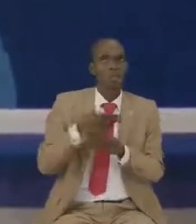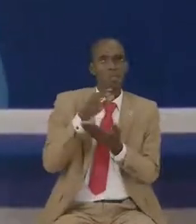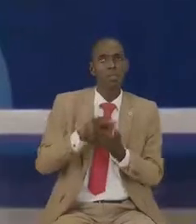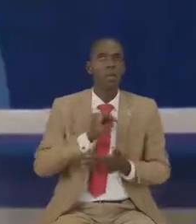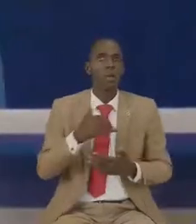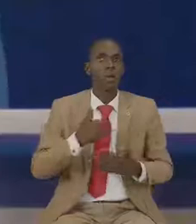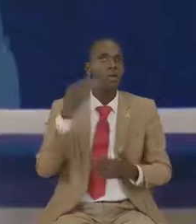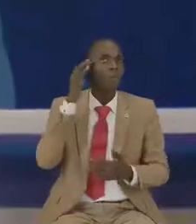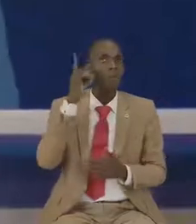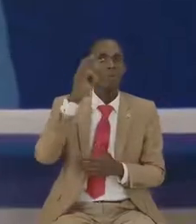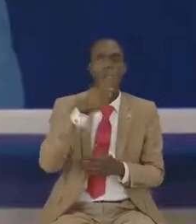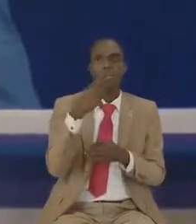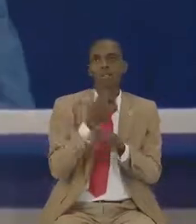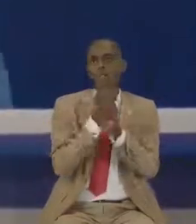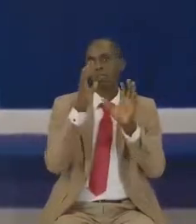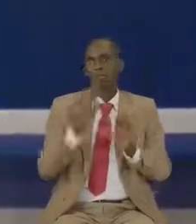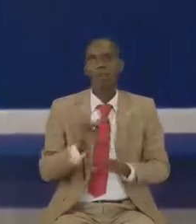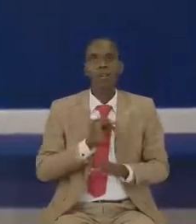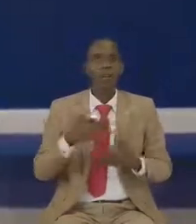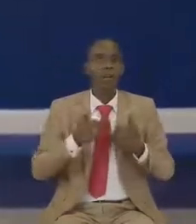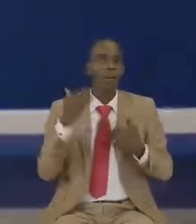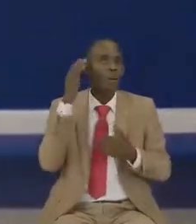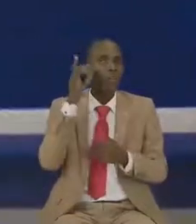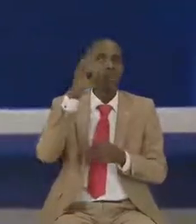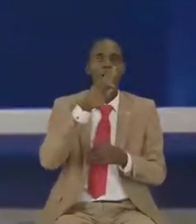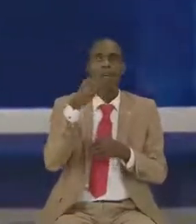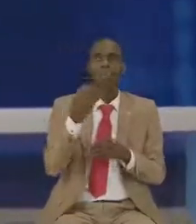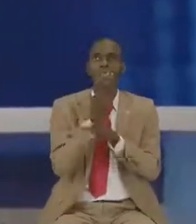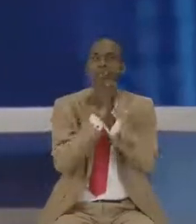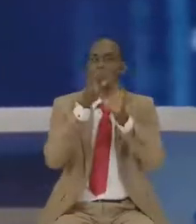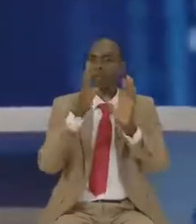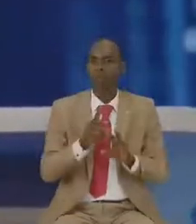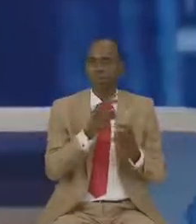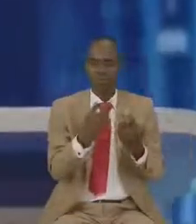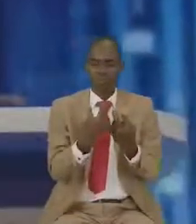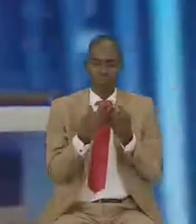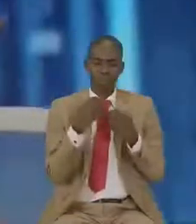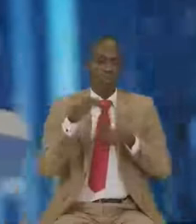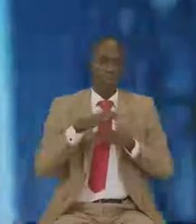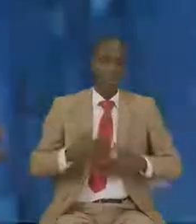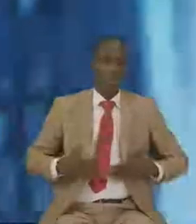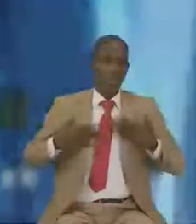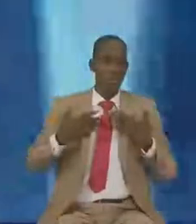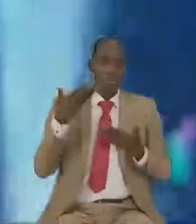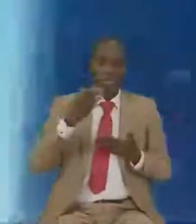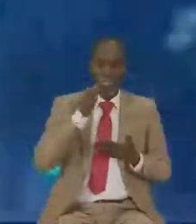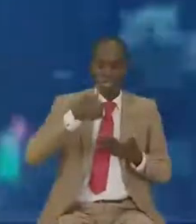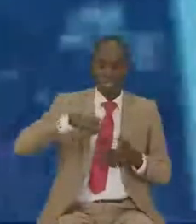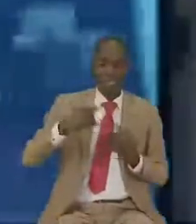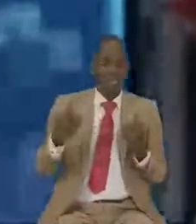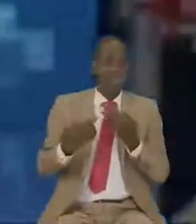l'agneau, tu es le sauveur. J'ai entendu que tu es le rédempteur. Tu examines ta vie. Il y a encore le péché